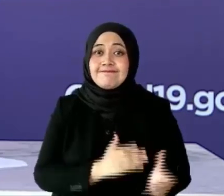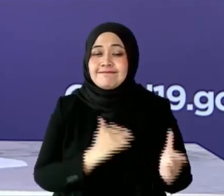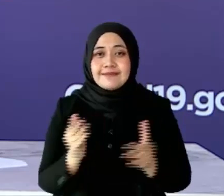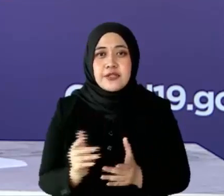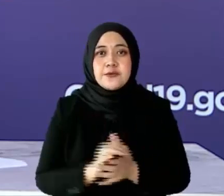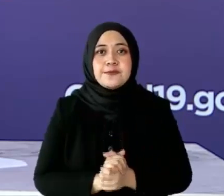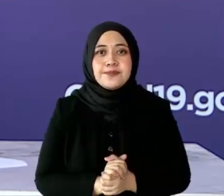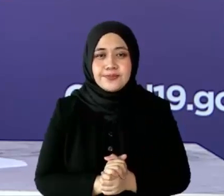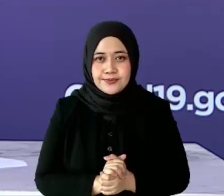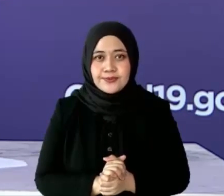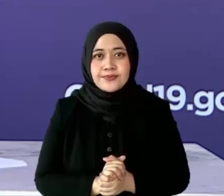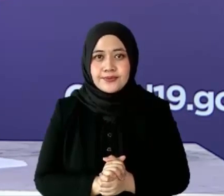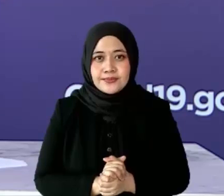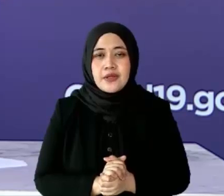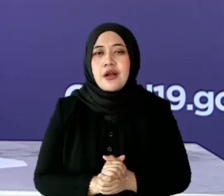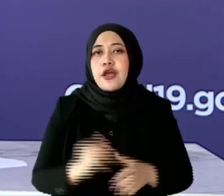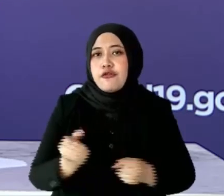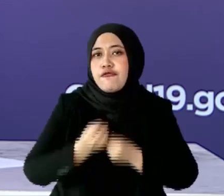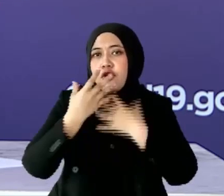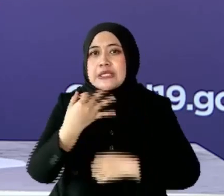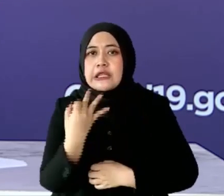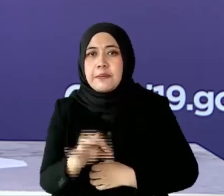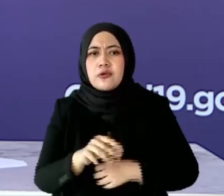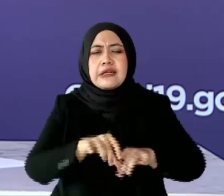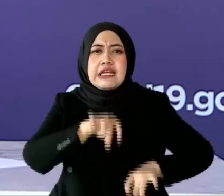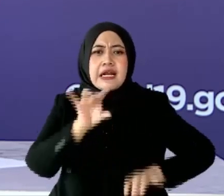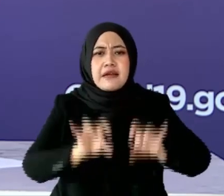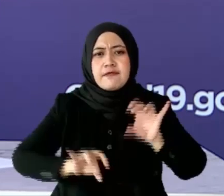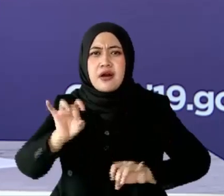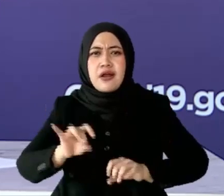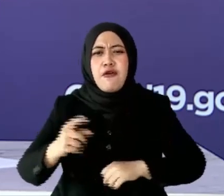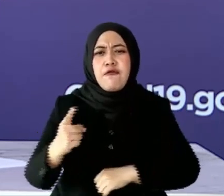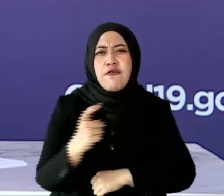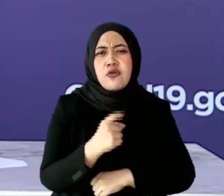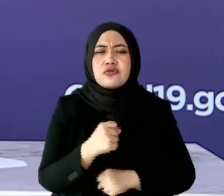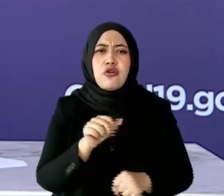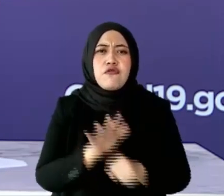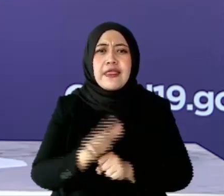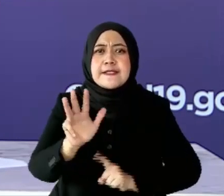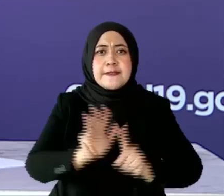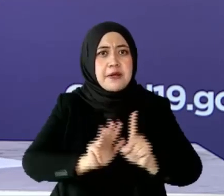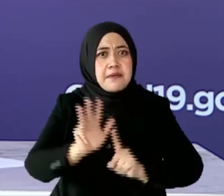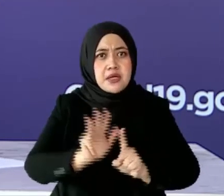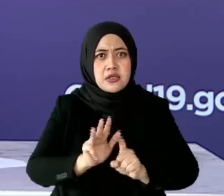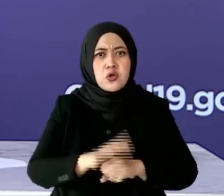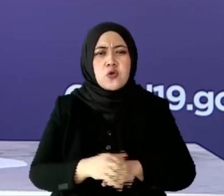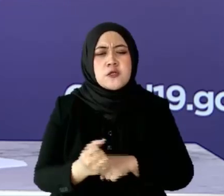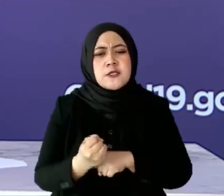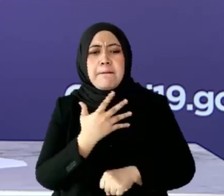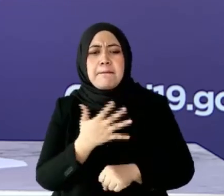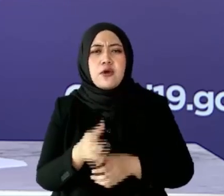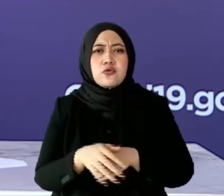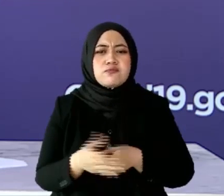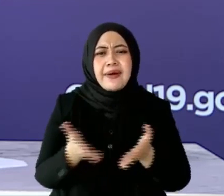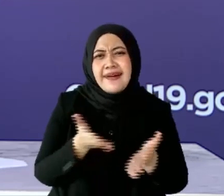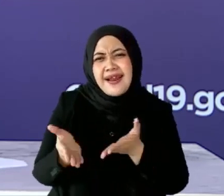Selanjutnya, saya akan menyampaikan update terkait dinamika karakteristik virus COVID-19 dan efeknya terhadap pengendalian